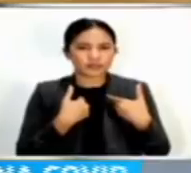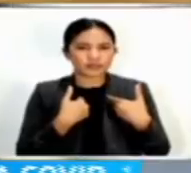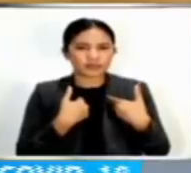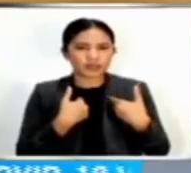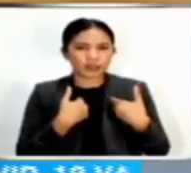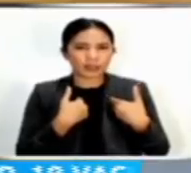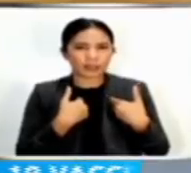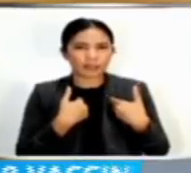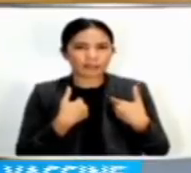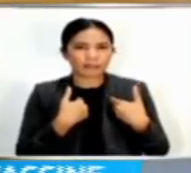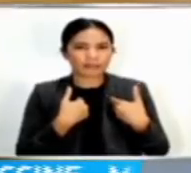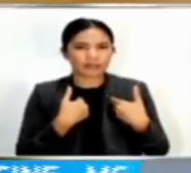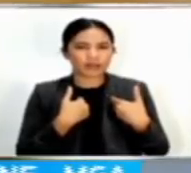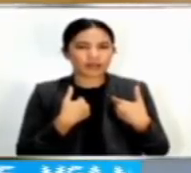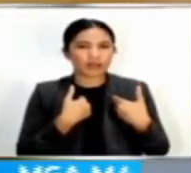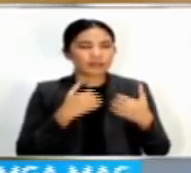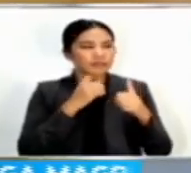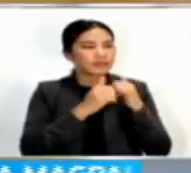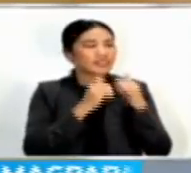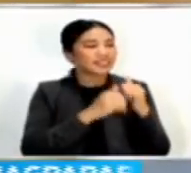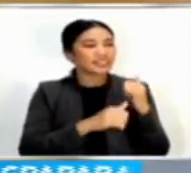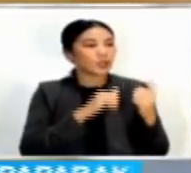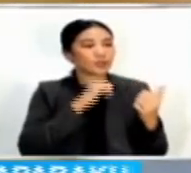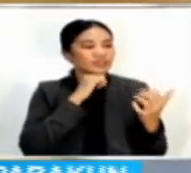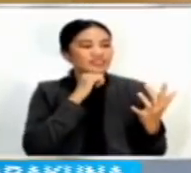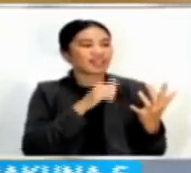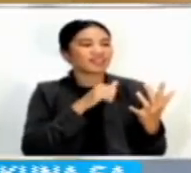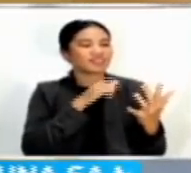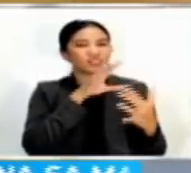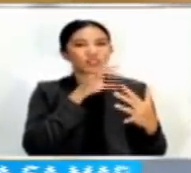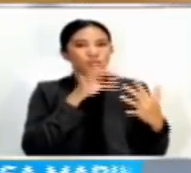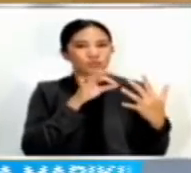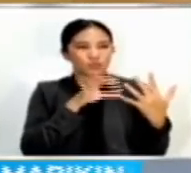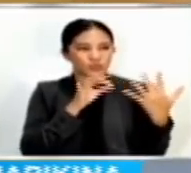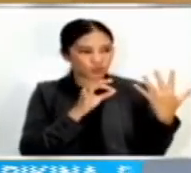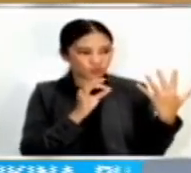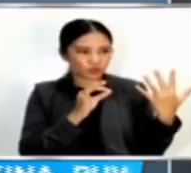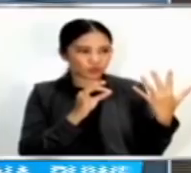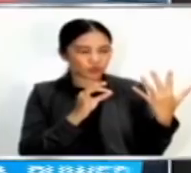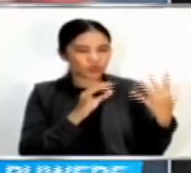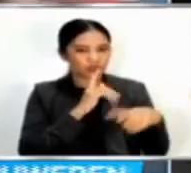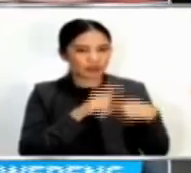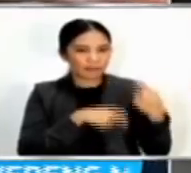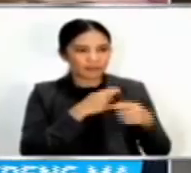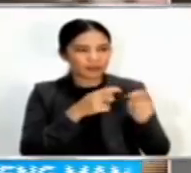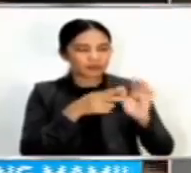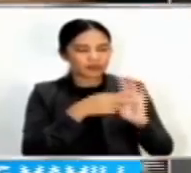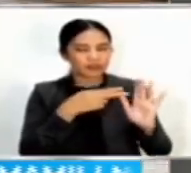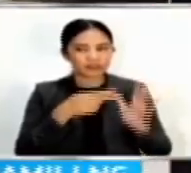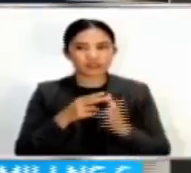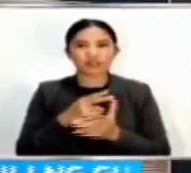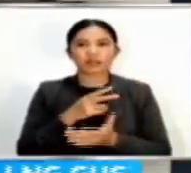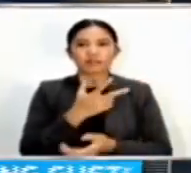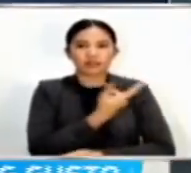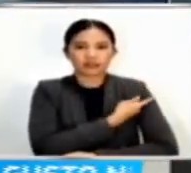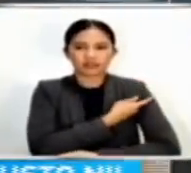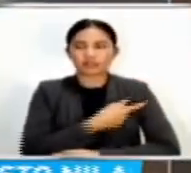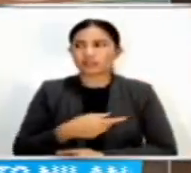makakapamili. Do you think this is okay also to do? Yes, para sa